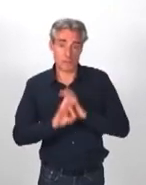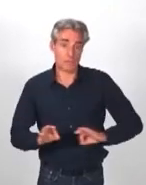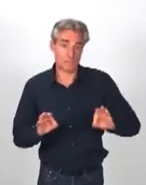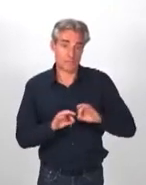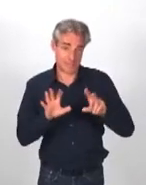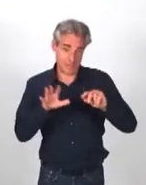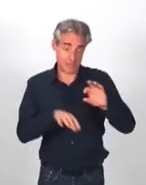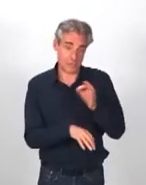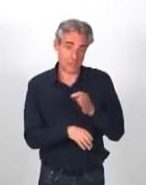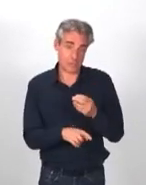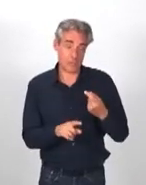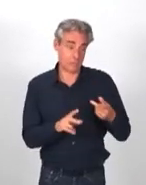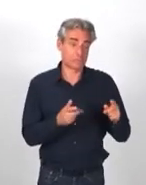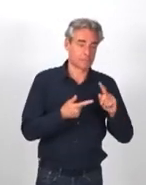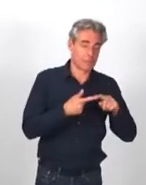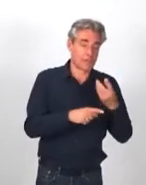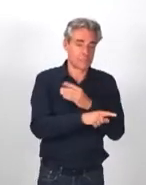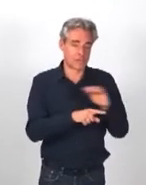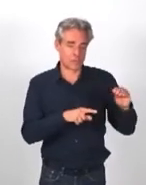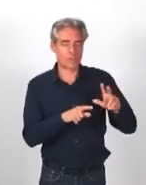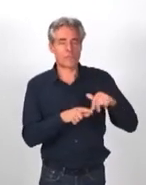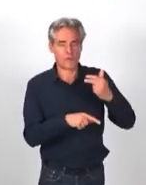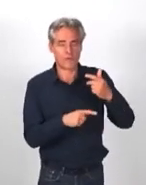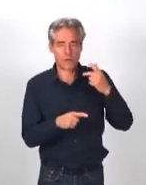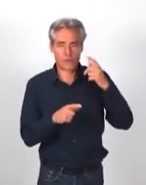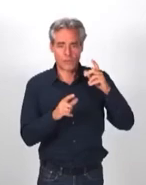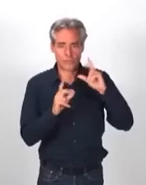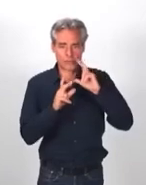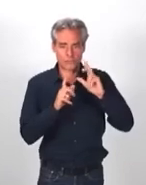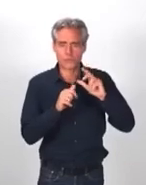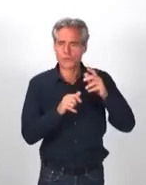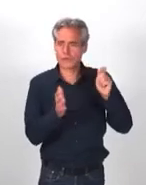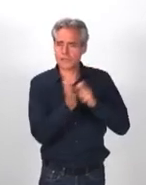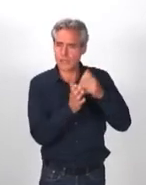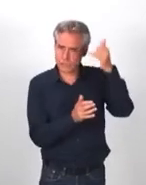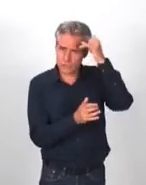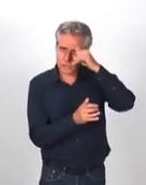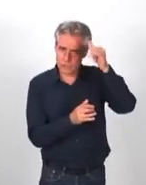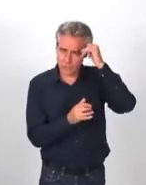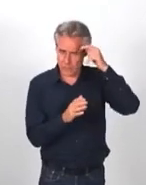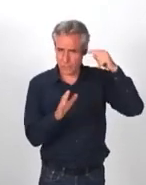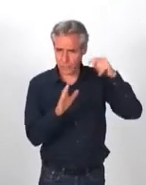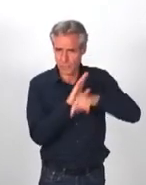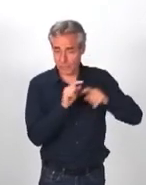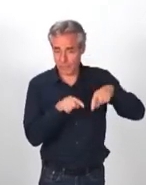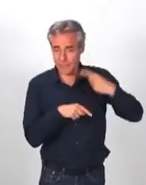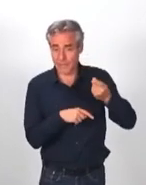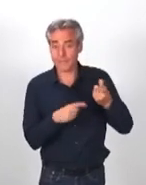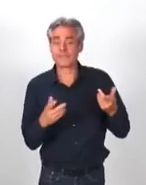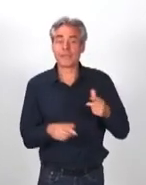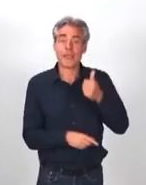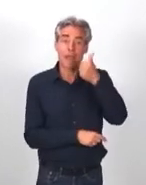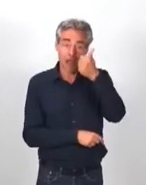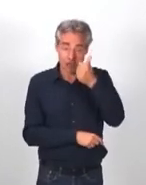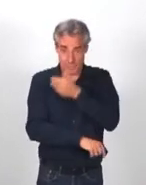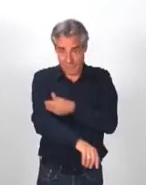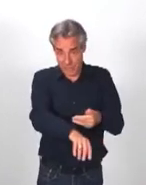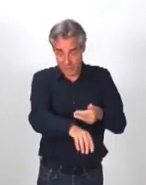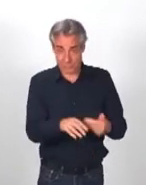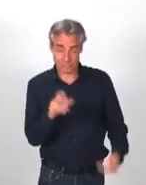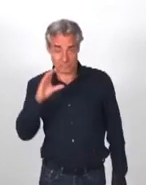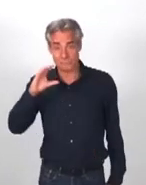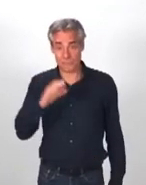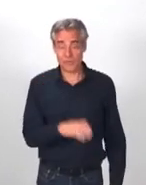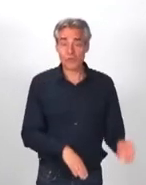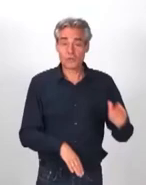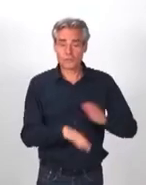Et sur la sécurité, mais on aura l'occasion d'y revenir en juillet plus largement, finalement c'est 1 million